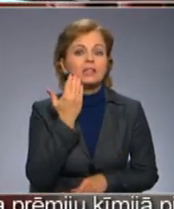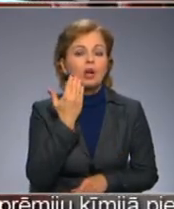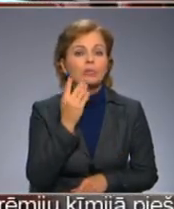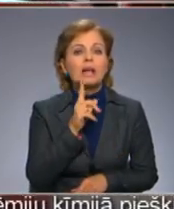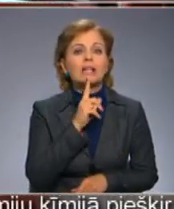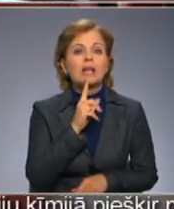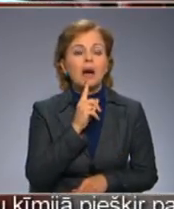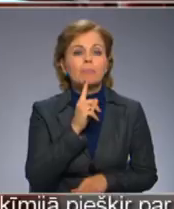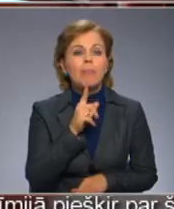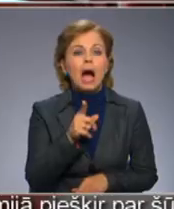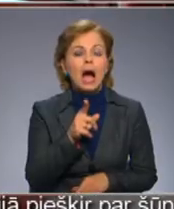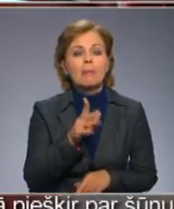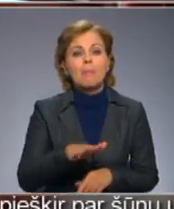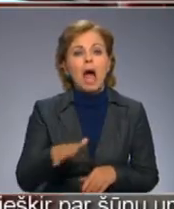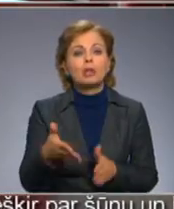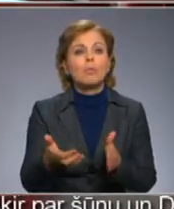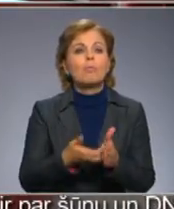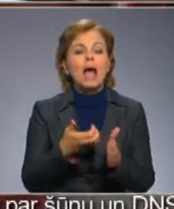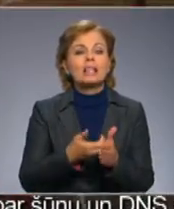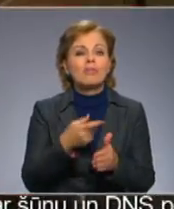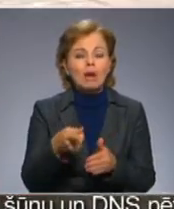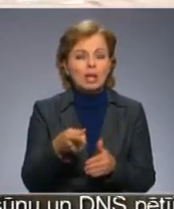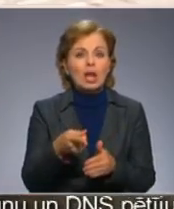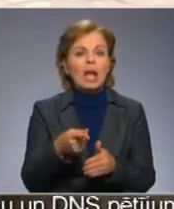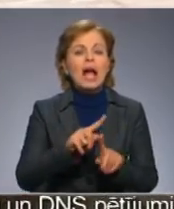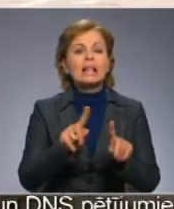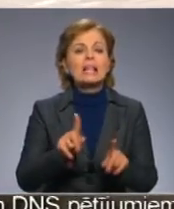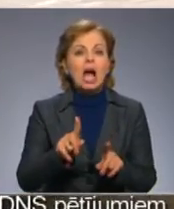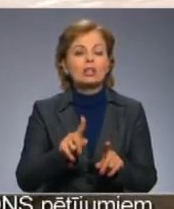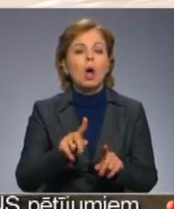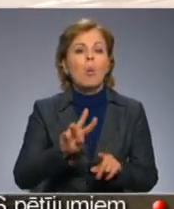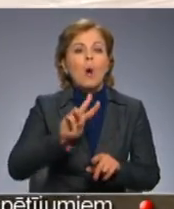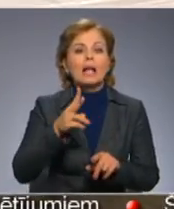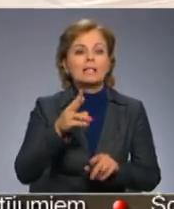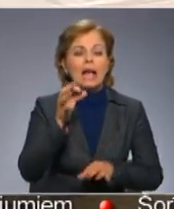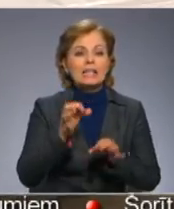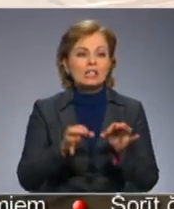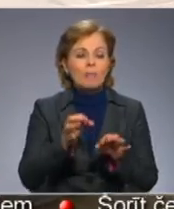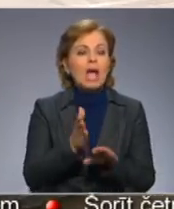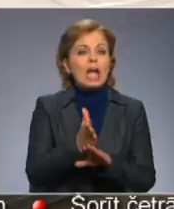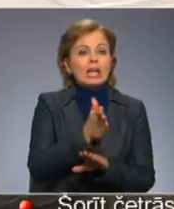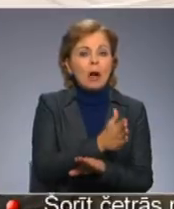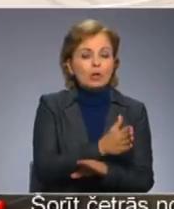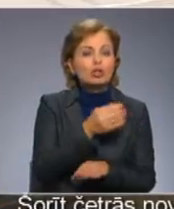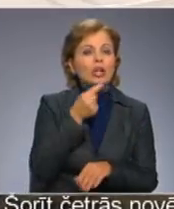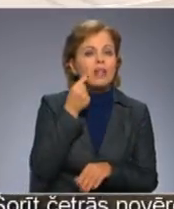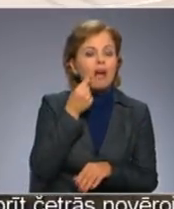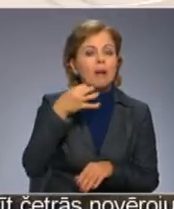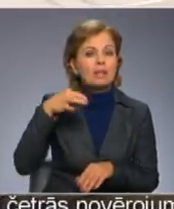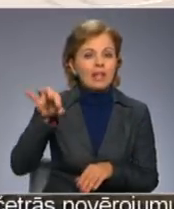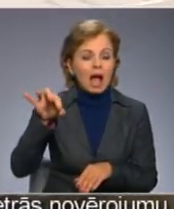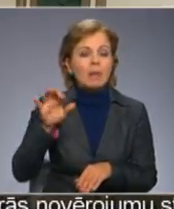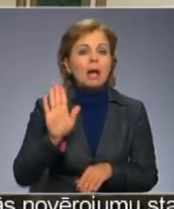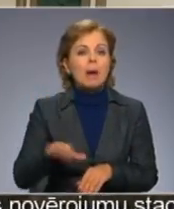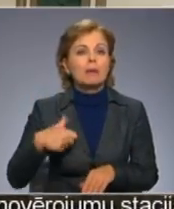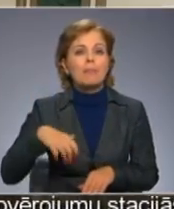Liepājas pedofīla lieta, kas tika skatīta šajā otrajā instancē, kurā iepriekš diviem vīriešiem, tēvam un dēlam, par